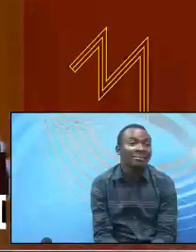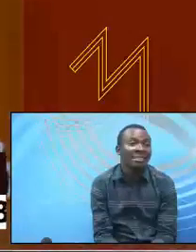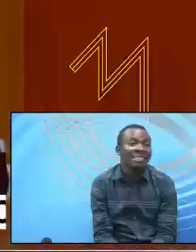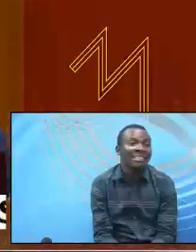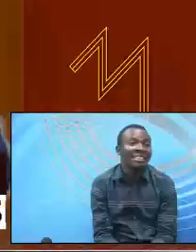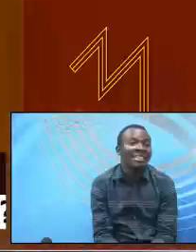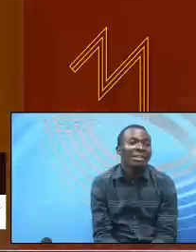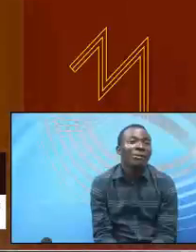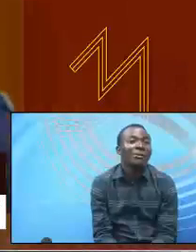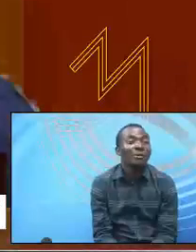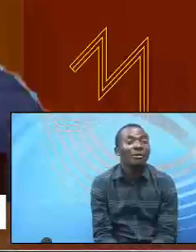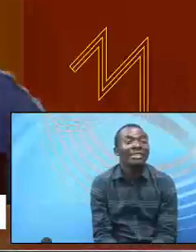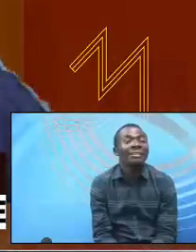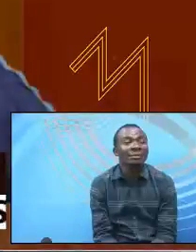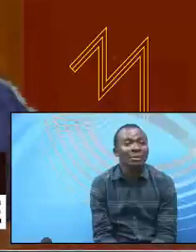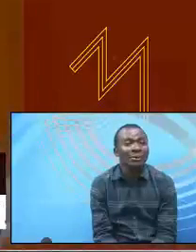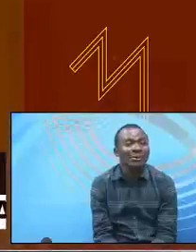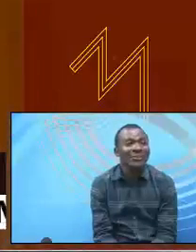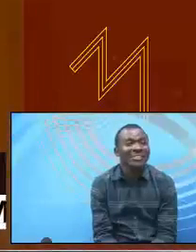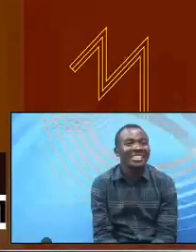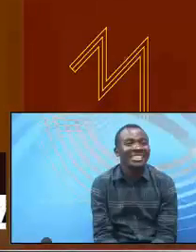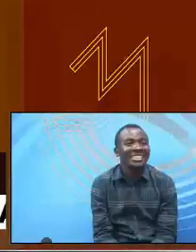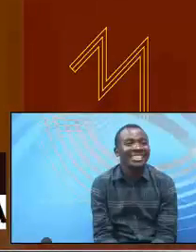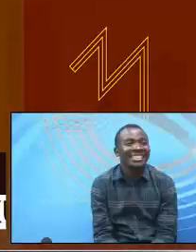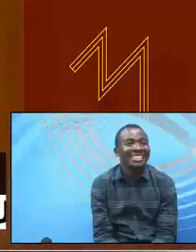twatera imbere ku buryo twarusha n'ibindi bihugu